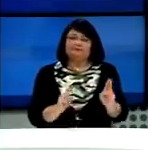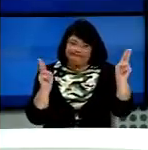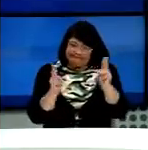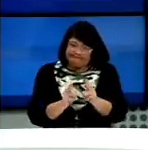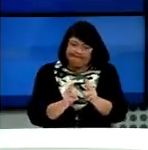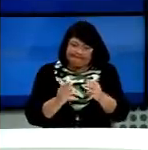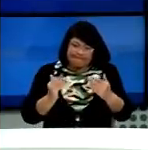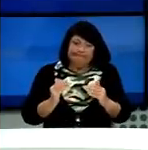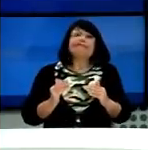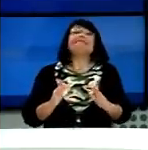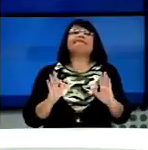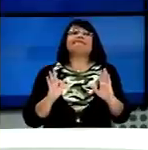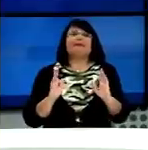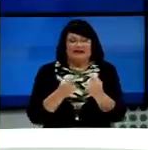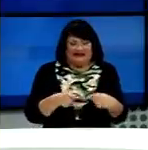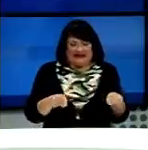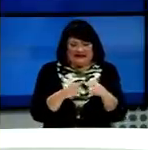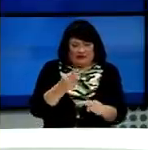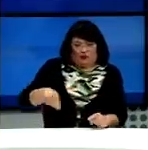στην αύξηση ανατάξει,